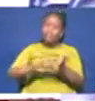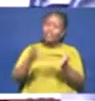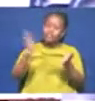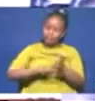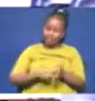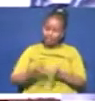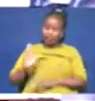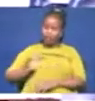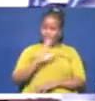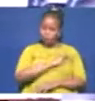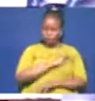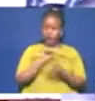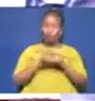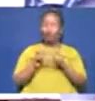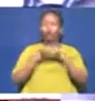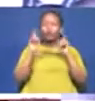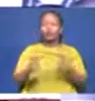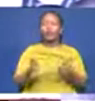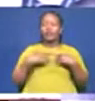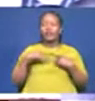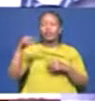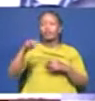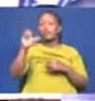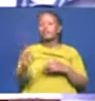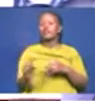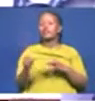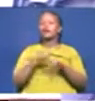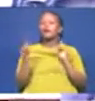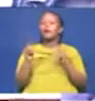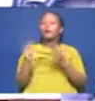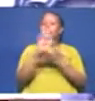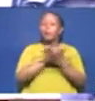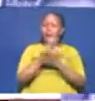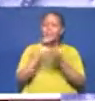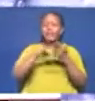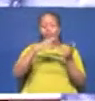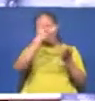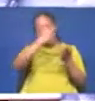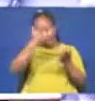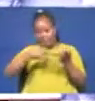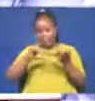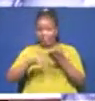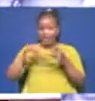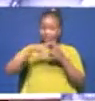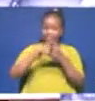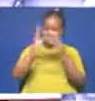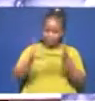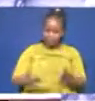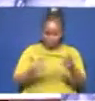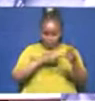you also need to have a QS, but the basic ones is an architect and an engineer, both of them registered